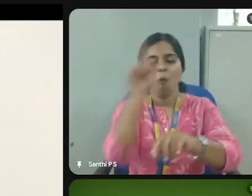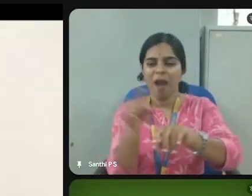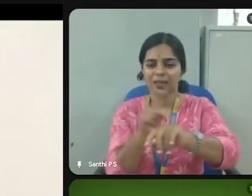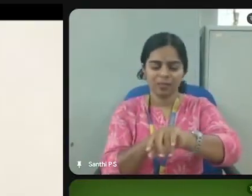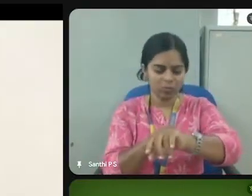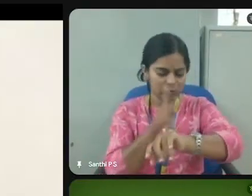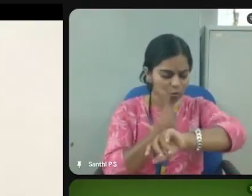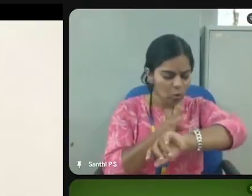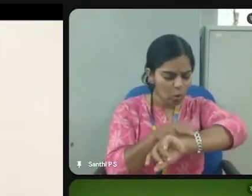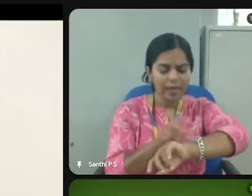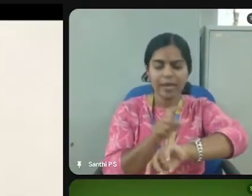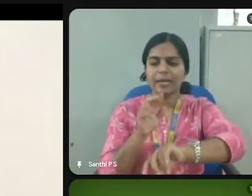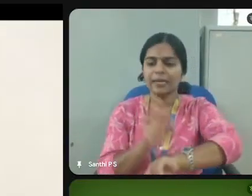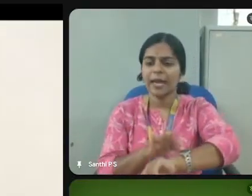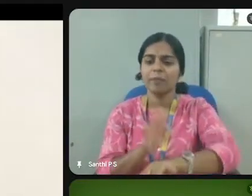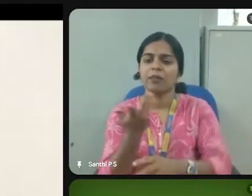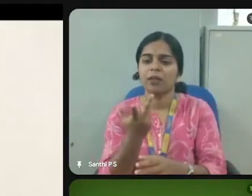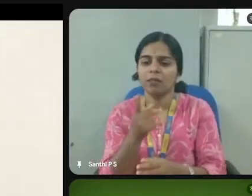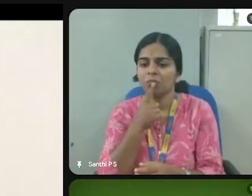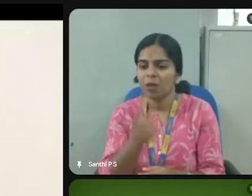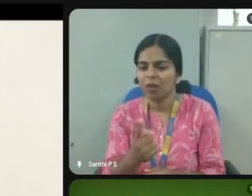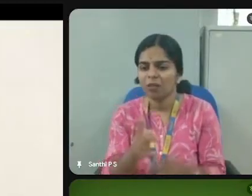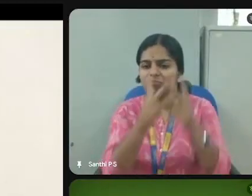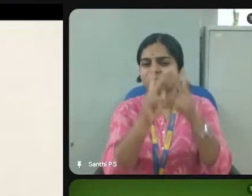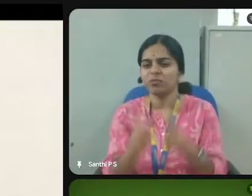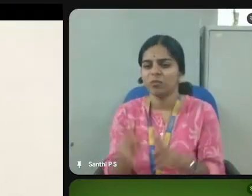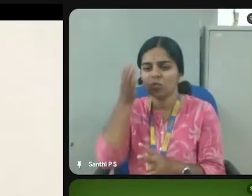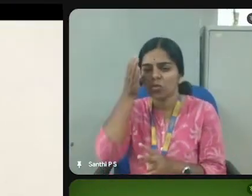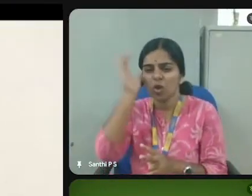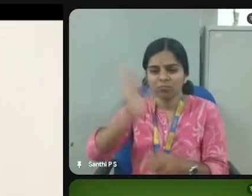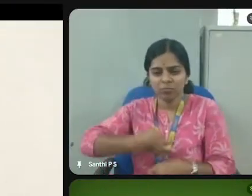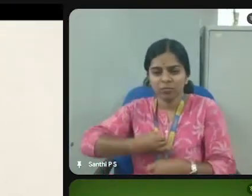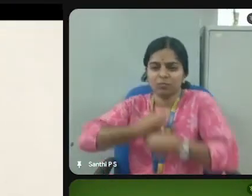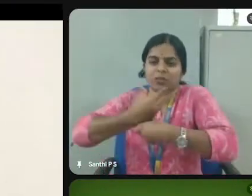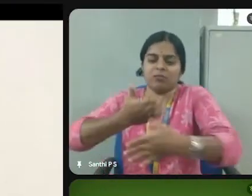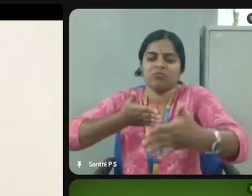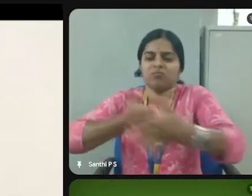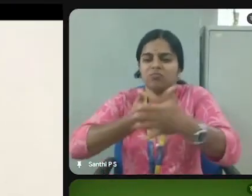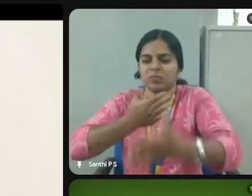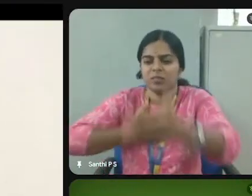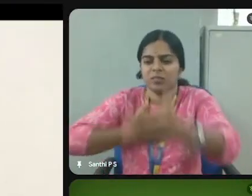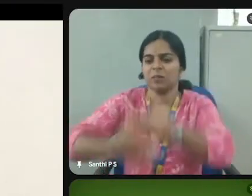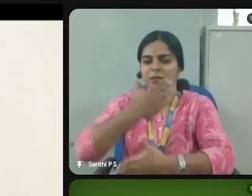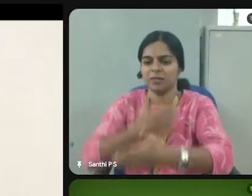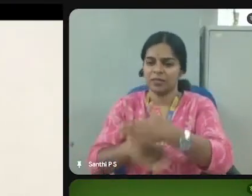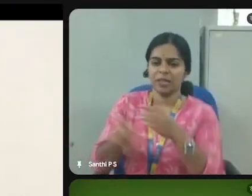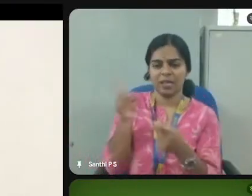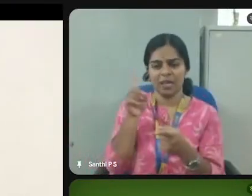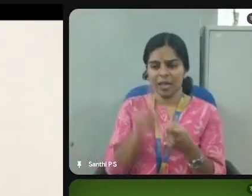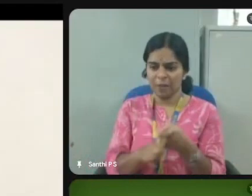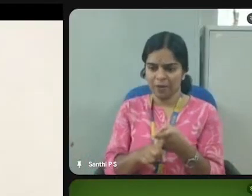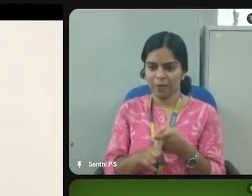പിന്നെ മണി കോൺസെപ്റ്റ്, അങ്ങനെയുള്ള കാര്യങ്ങളും കൂടി അവർക്ക് പരിമിതികളാണ്, ലേണിംഗ് പരിമിതിയിലേക്ക്